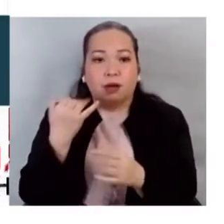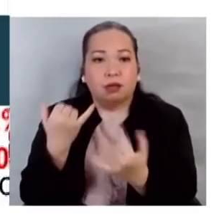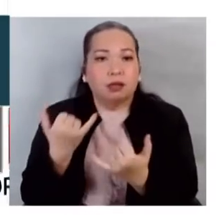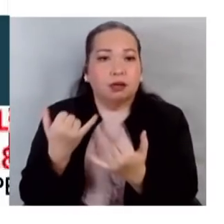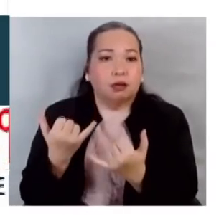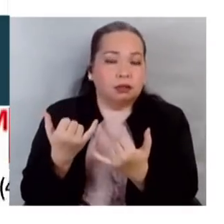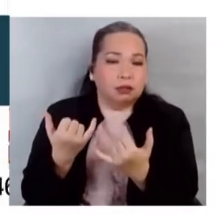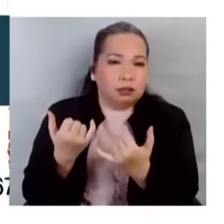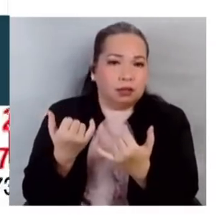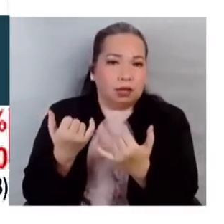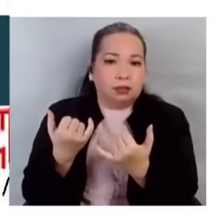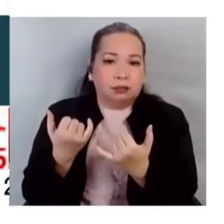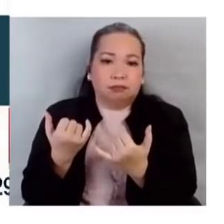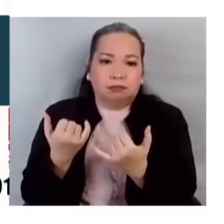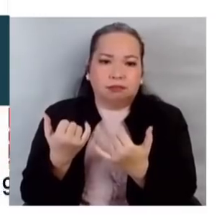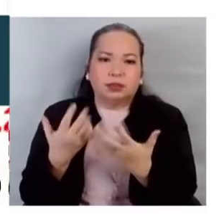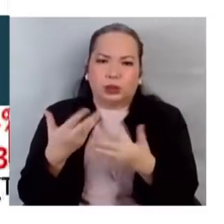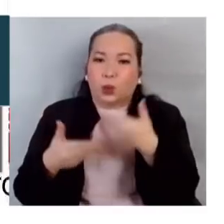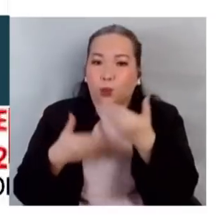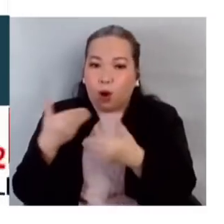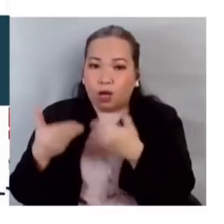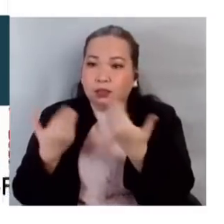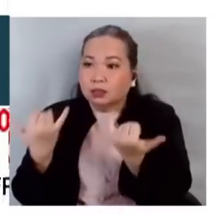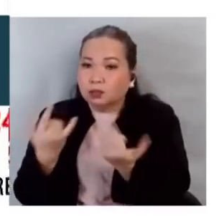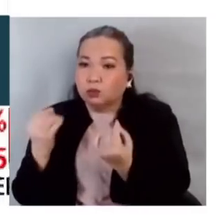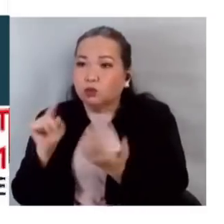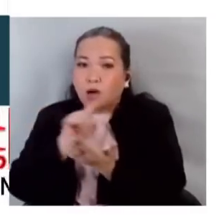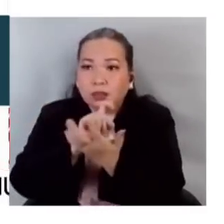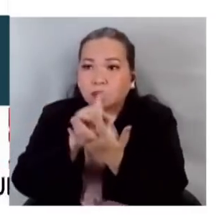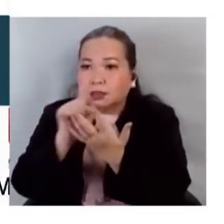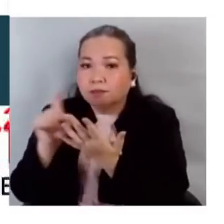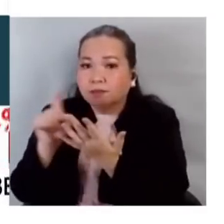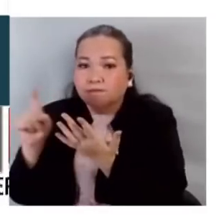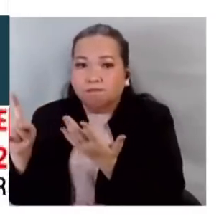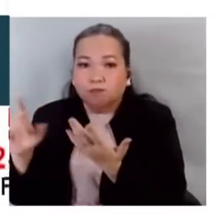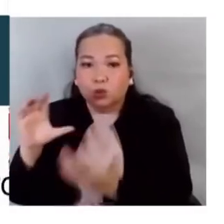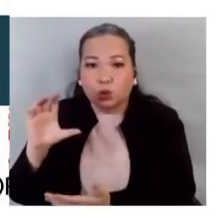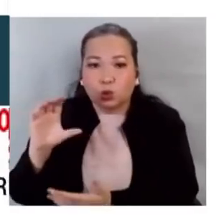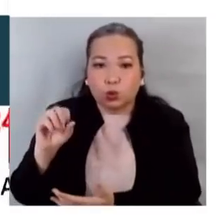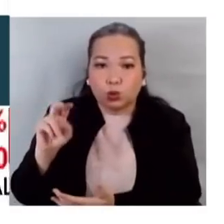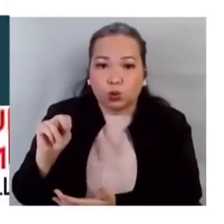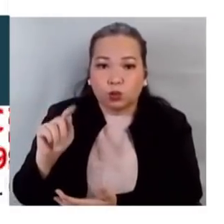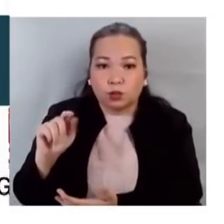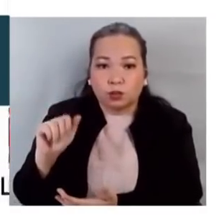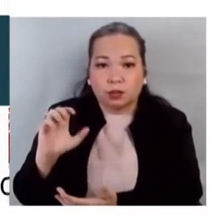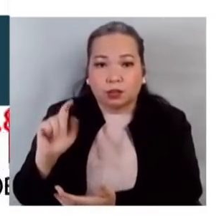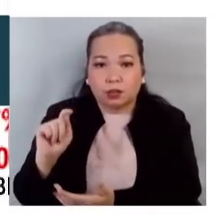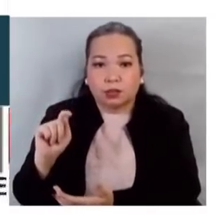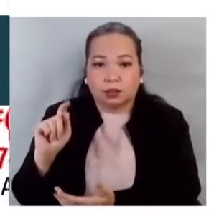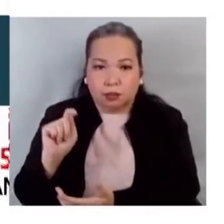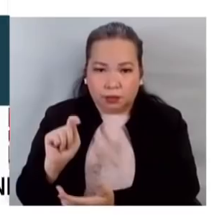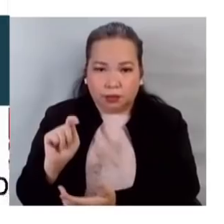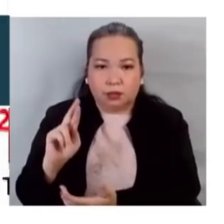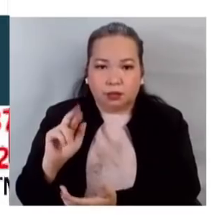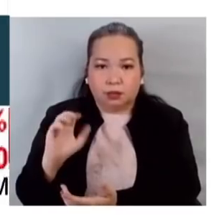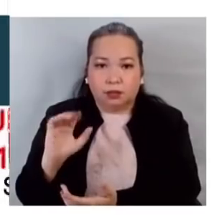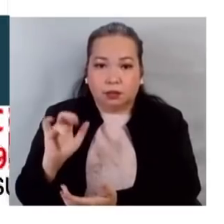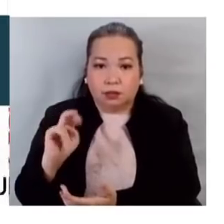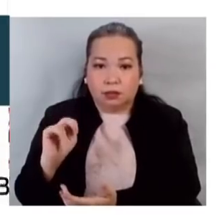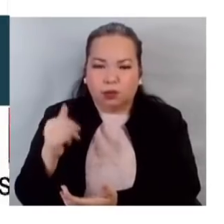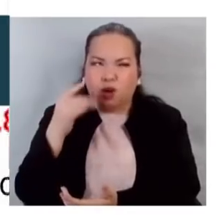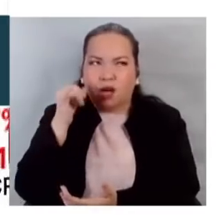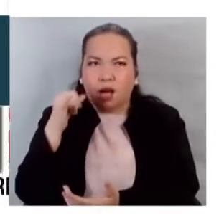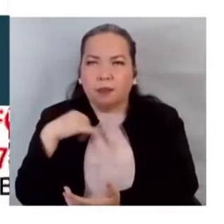of itong contact tracing kasi yesterday mayroon pang nakita na lima ata na mayroong